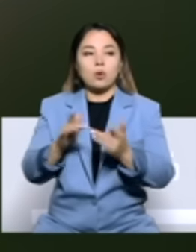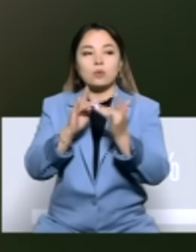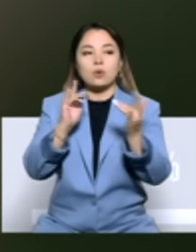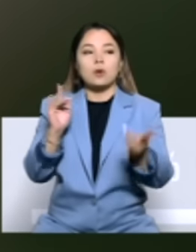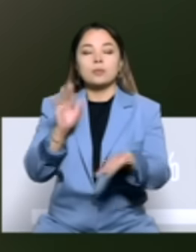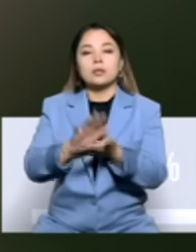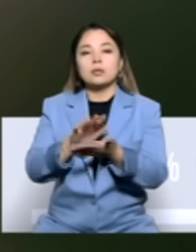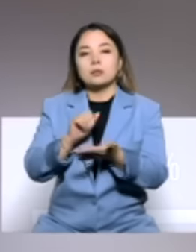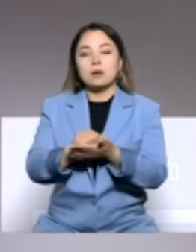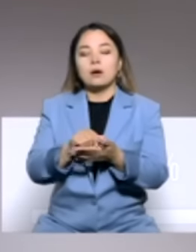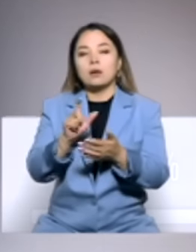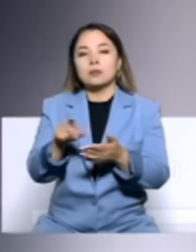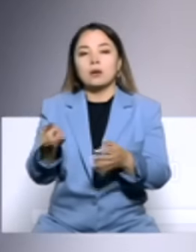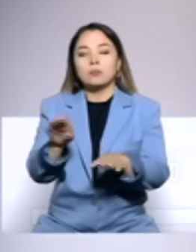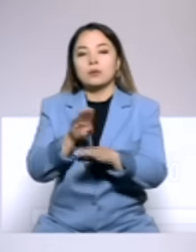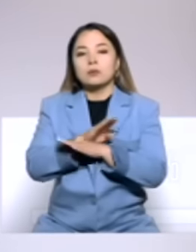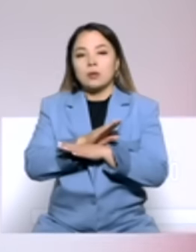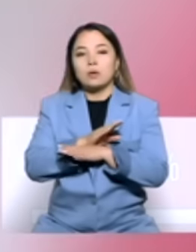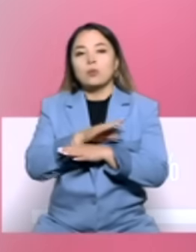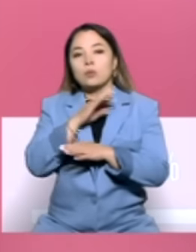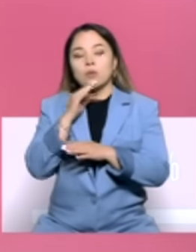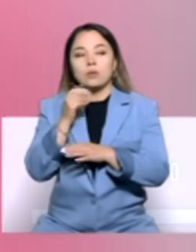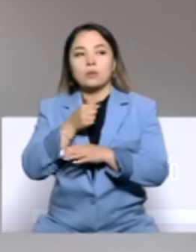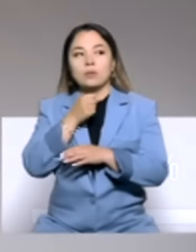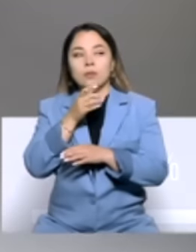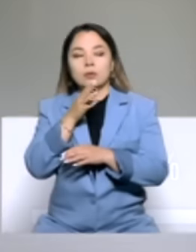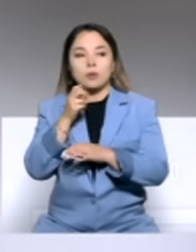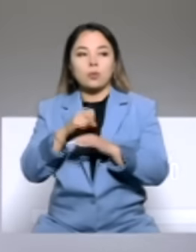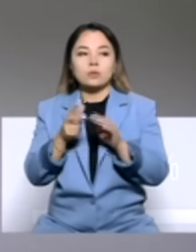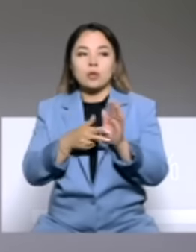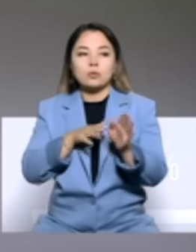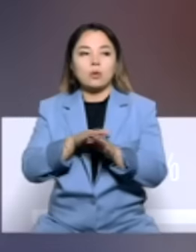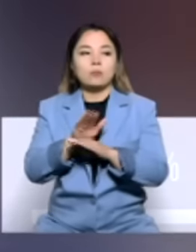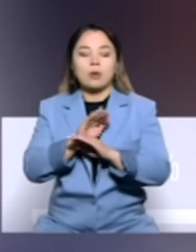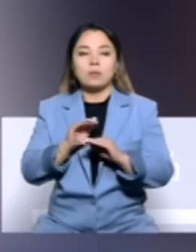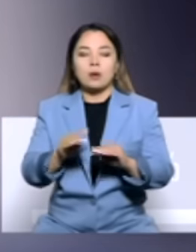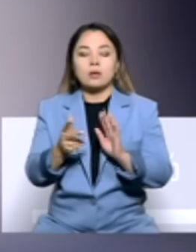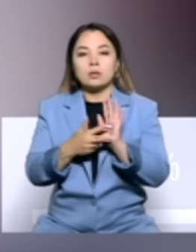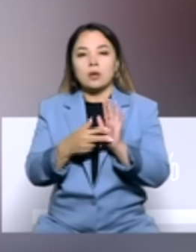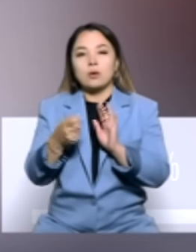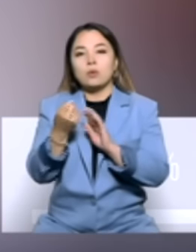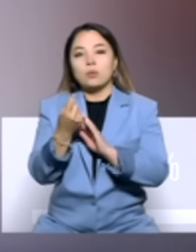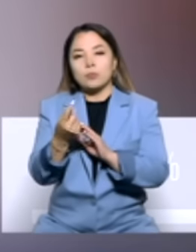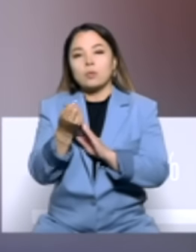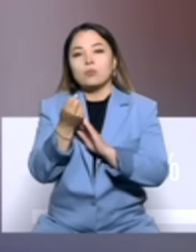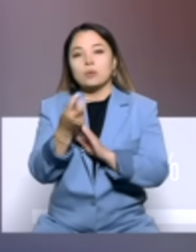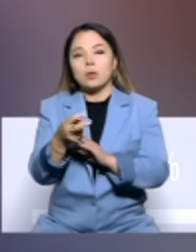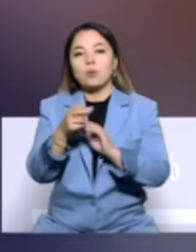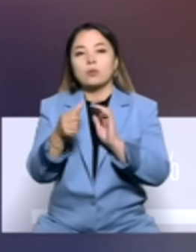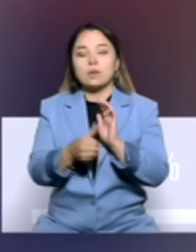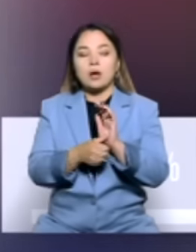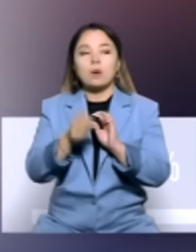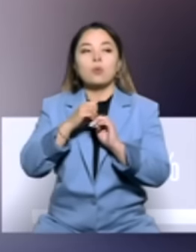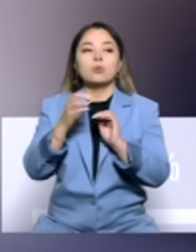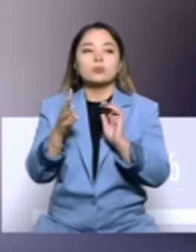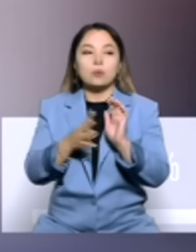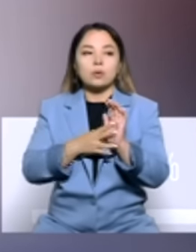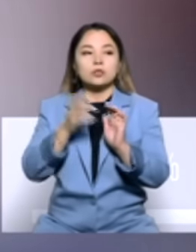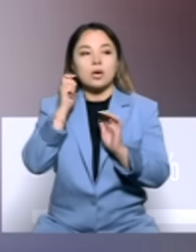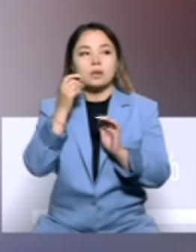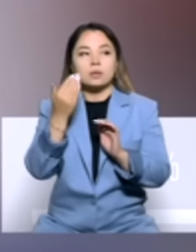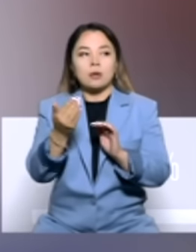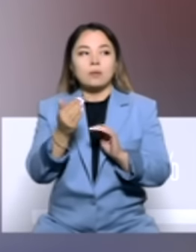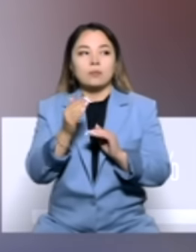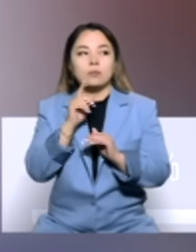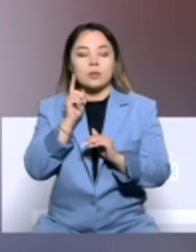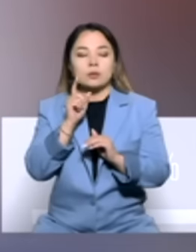көпірлер қирап, адамдар опат болды. Көбі жасөспірімдер. 8-де, 11-де, 12-де, 16 және 19